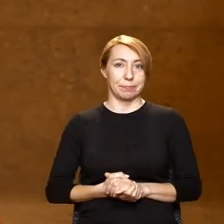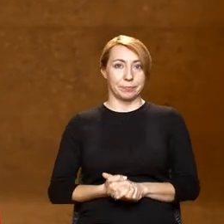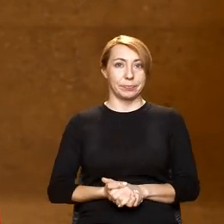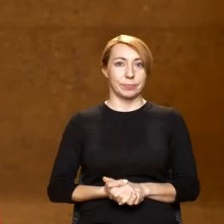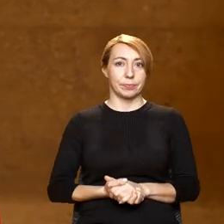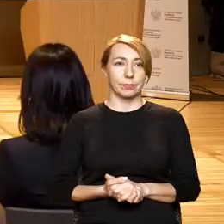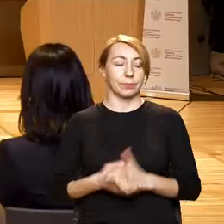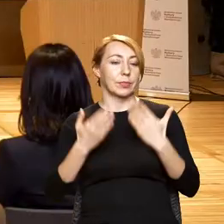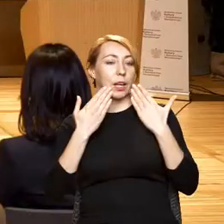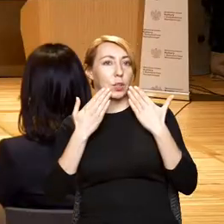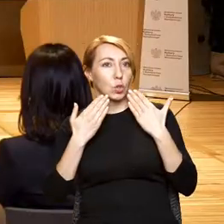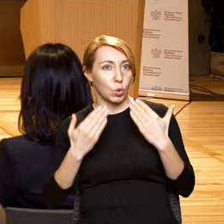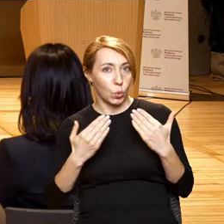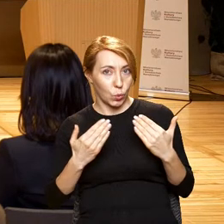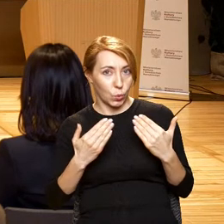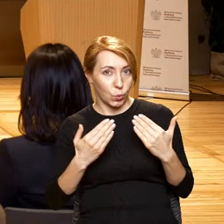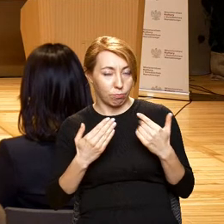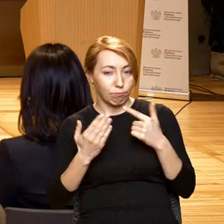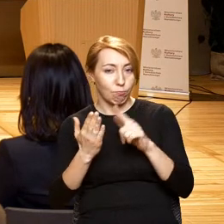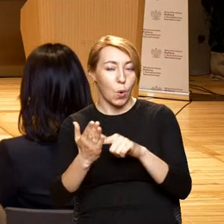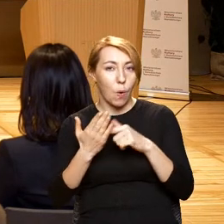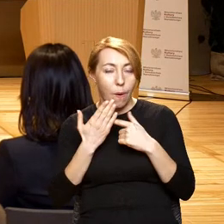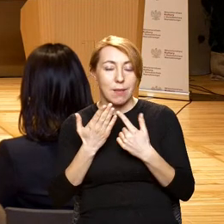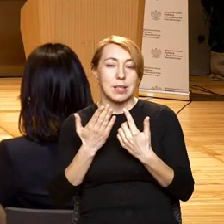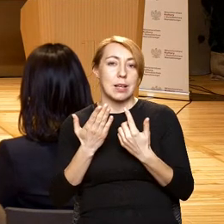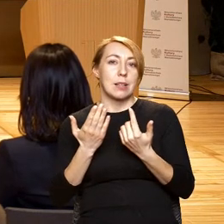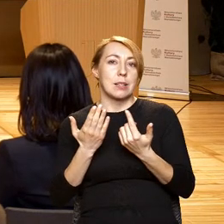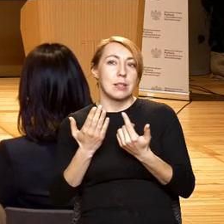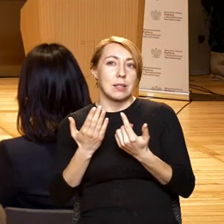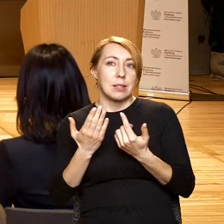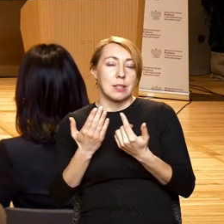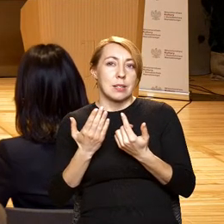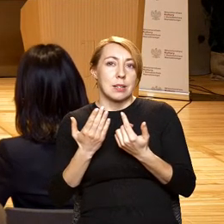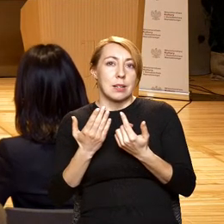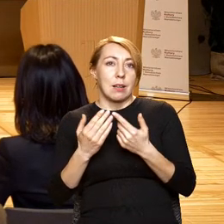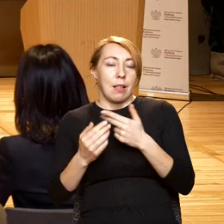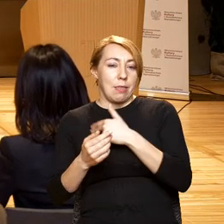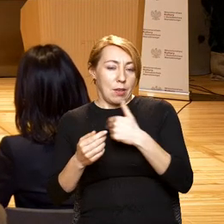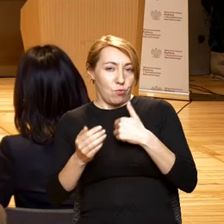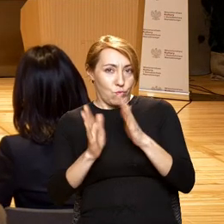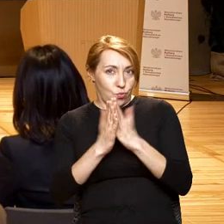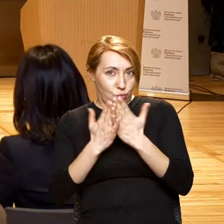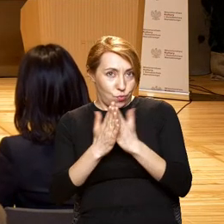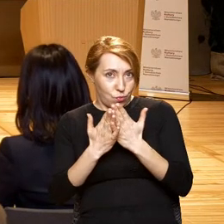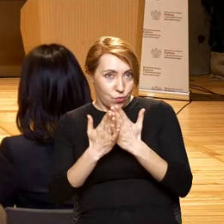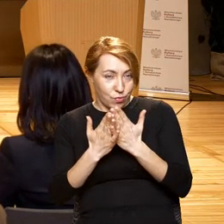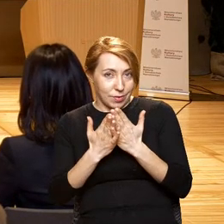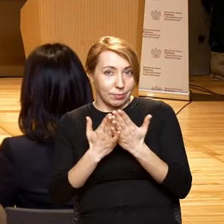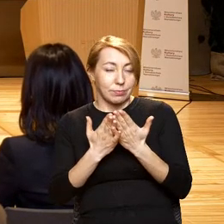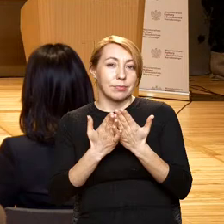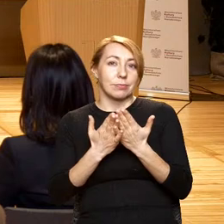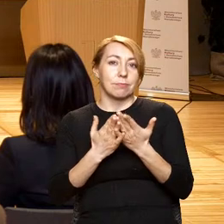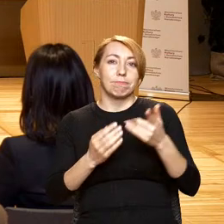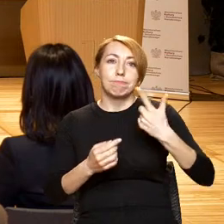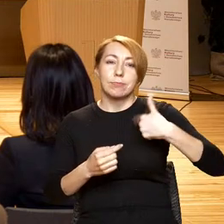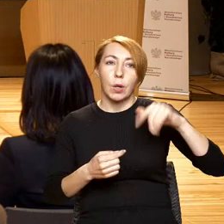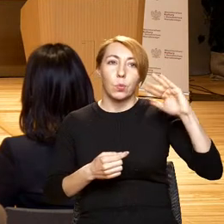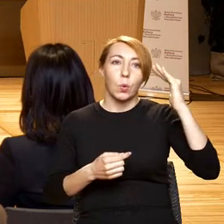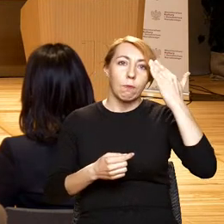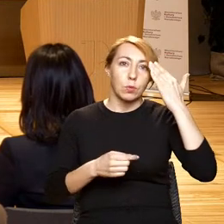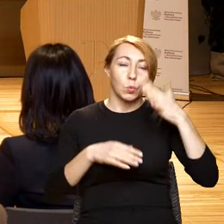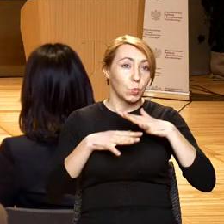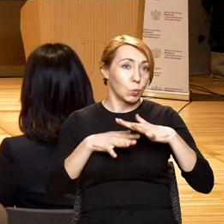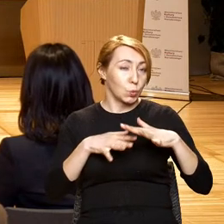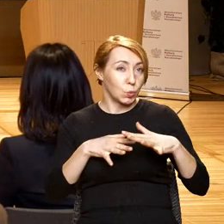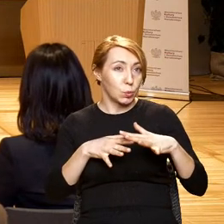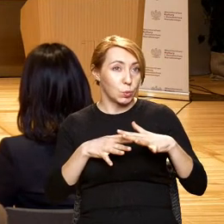Dziękuję w takim razie za przybliżenie nam naszej publikacji. Dowiedzieliśmy się sporo szczegółów i może